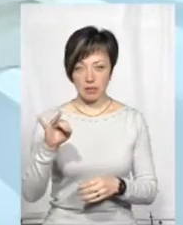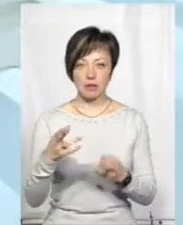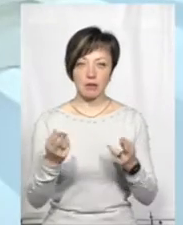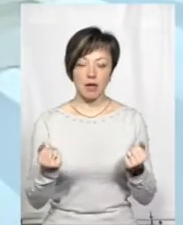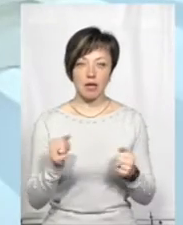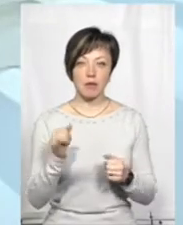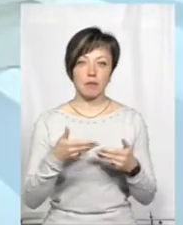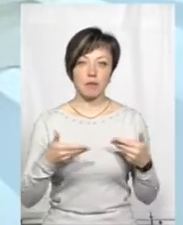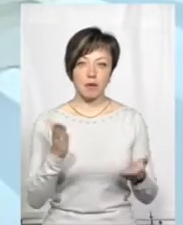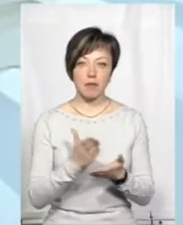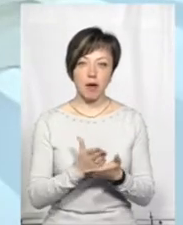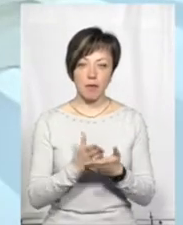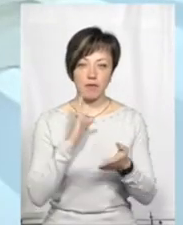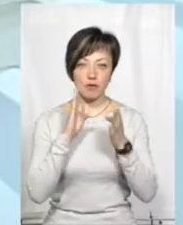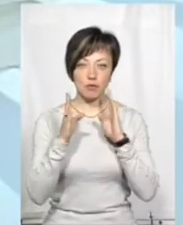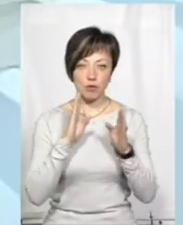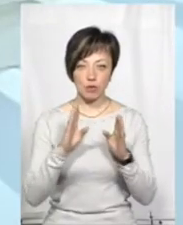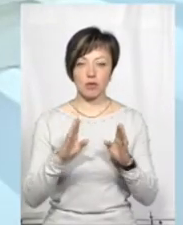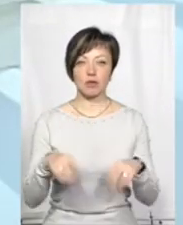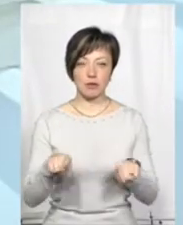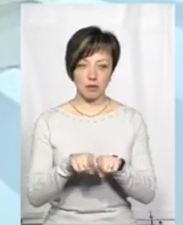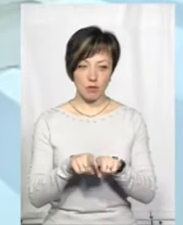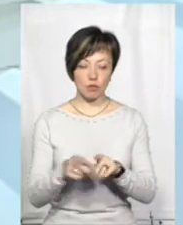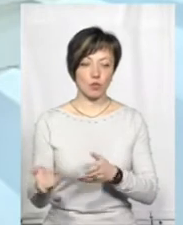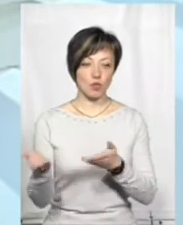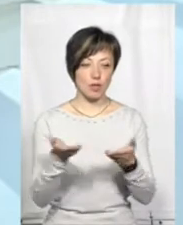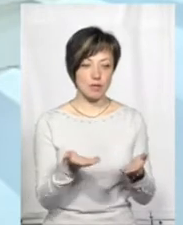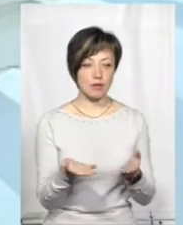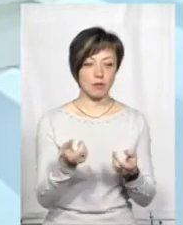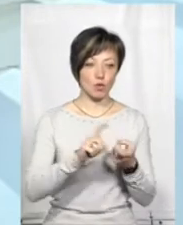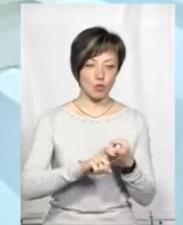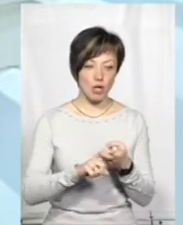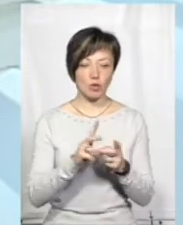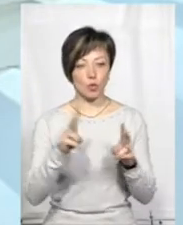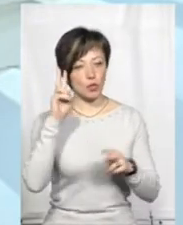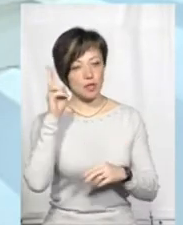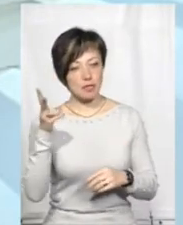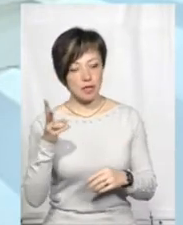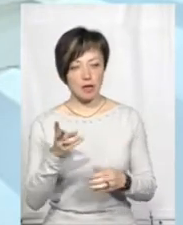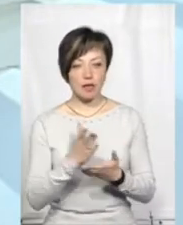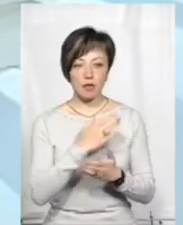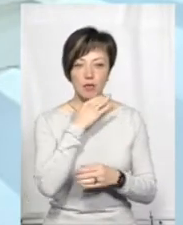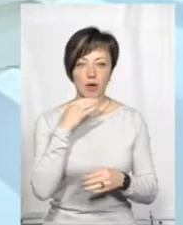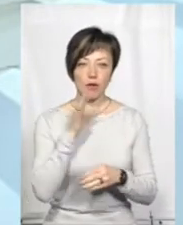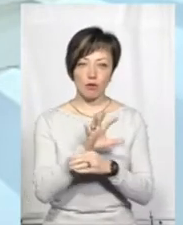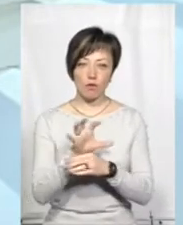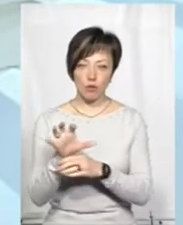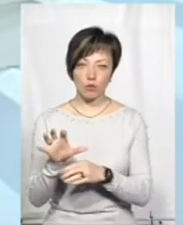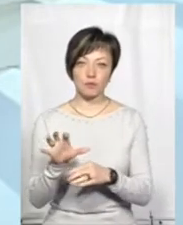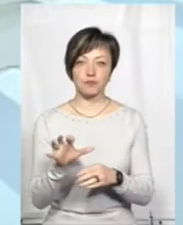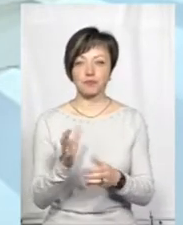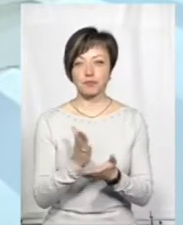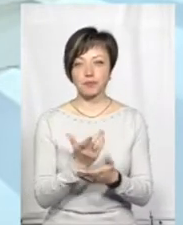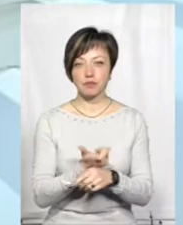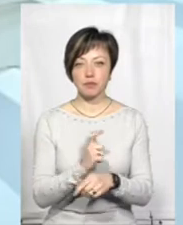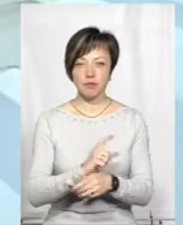Аеропорт Хмельницький, так. Ми маємо сторінку в Фейсбуці «Повітряні ворота», так що, будь ласка, заходьте, підключайтеся, хто не знає. Там є багато фотографій, вони є